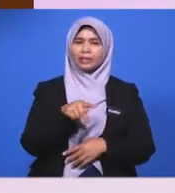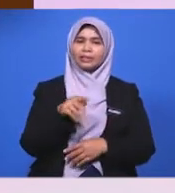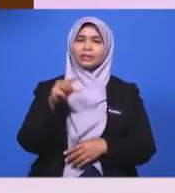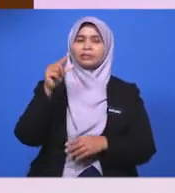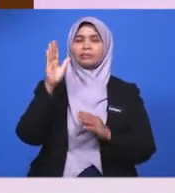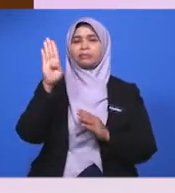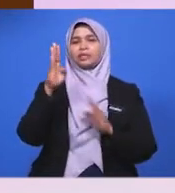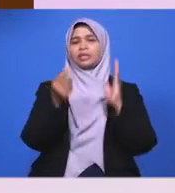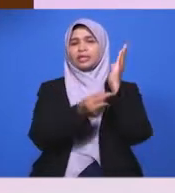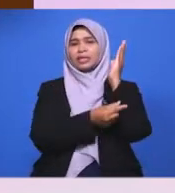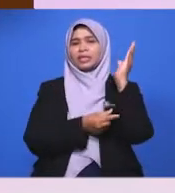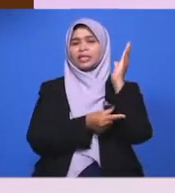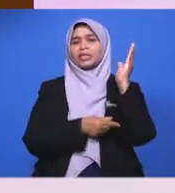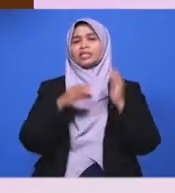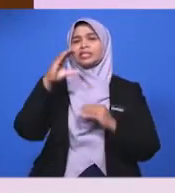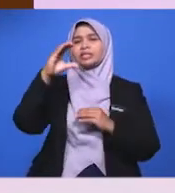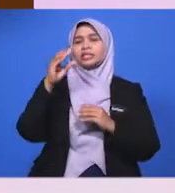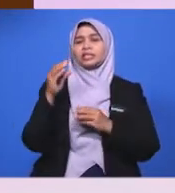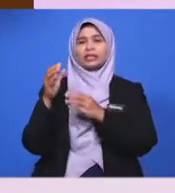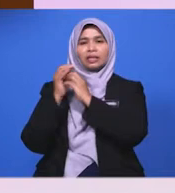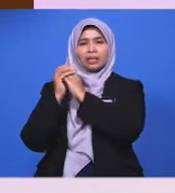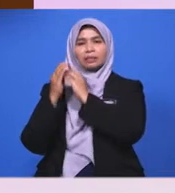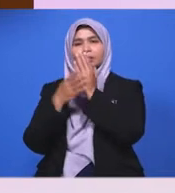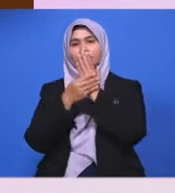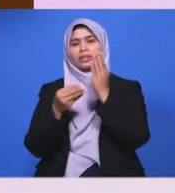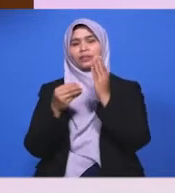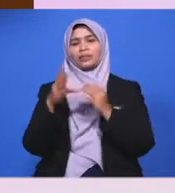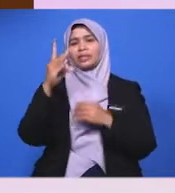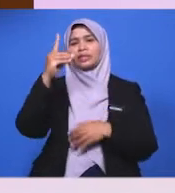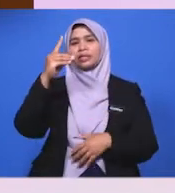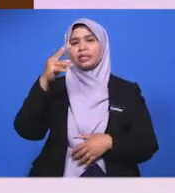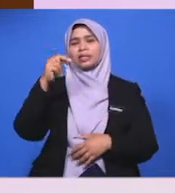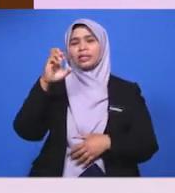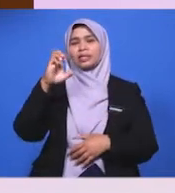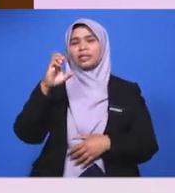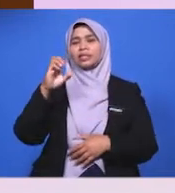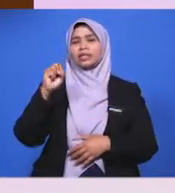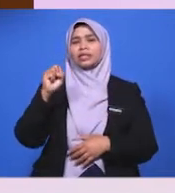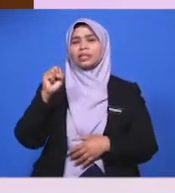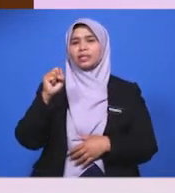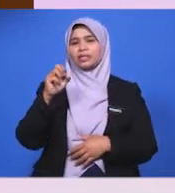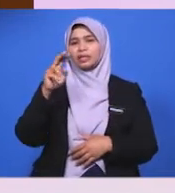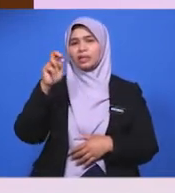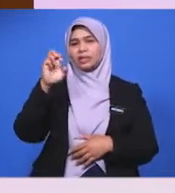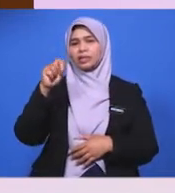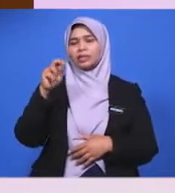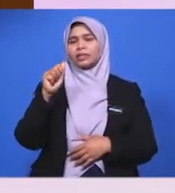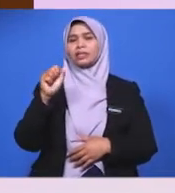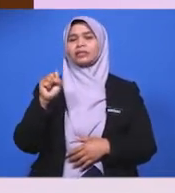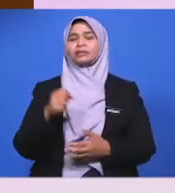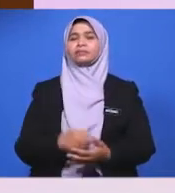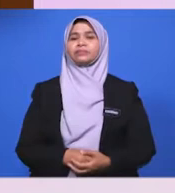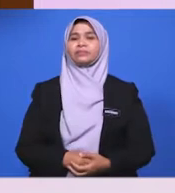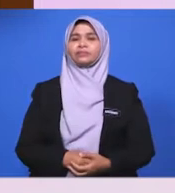C. Kelapa sawit dan D. Nenas. Adakah murid-murid sudah bersedia?